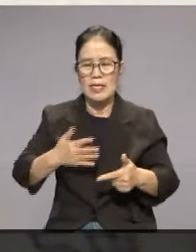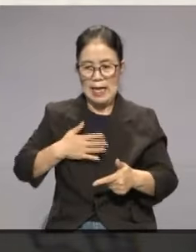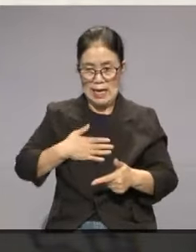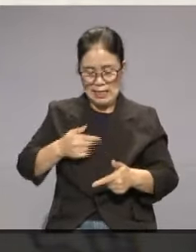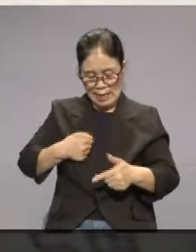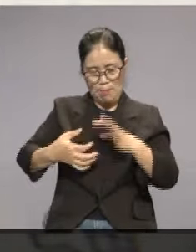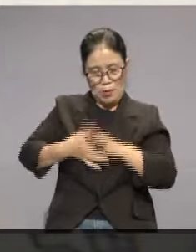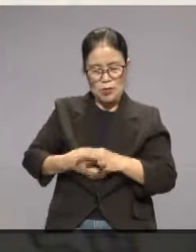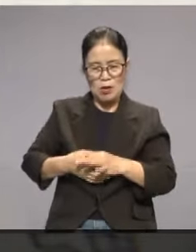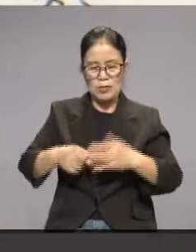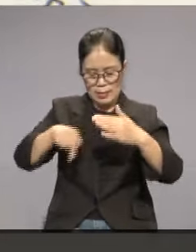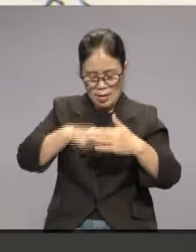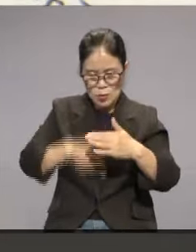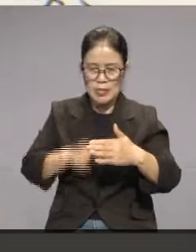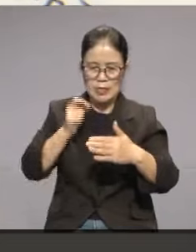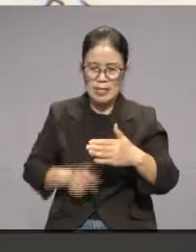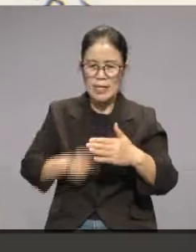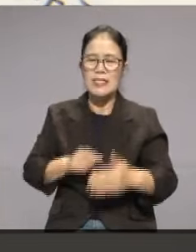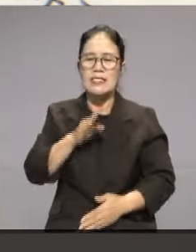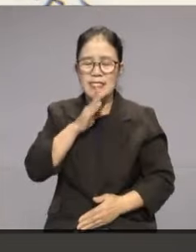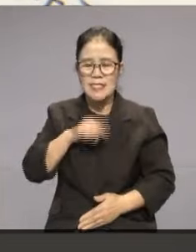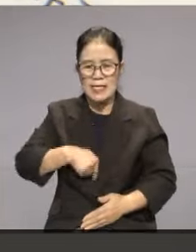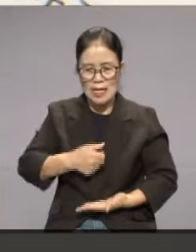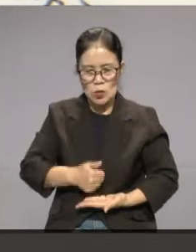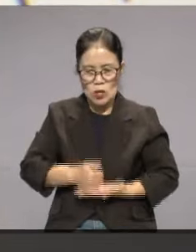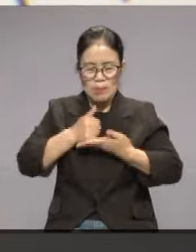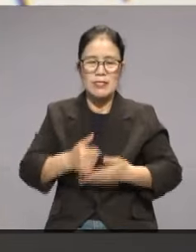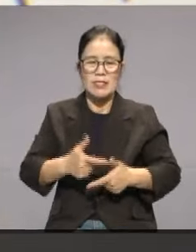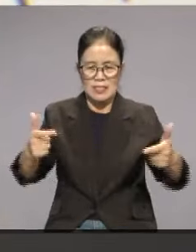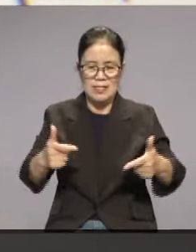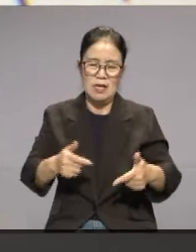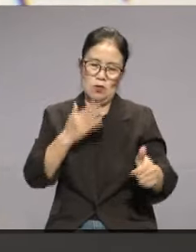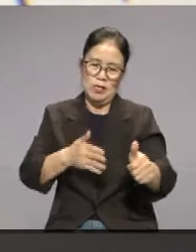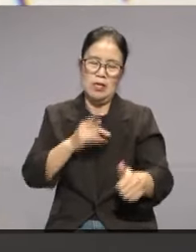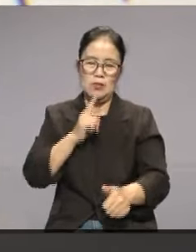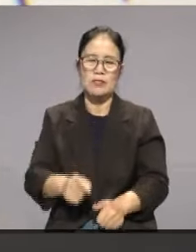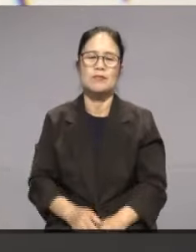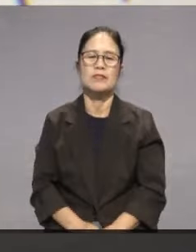되어주며 속부터 단단한 진짜 자존감을 끌어올리자고 독려합니다.